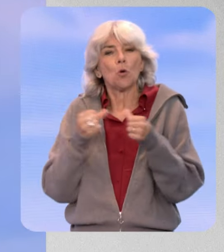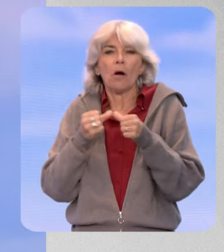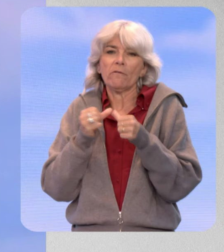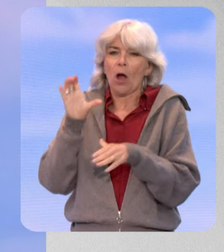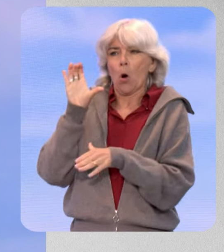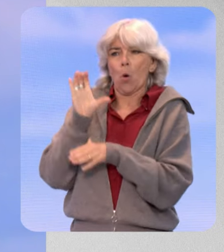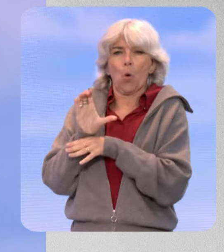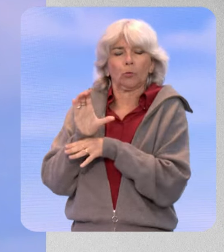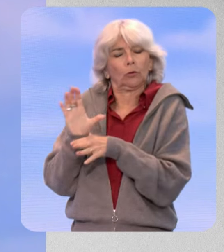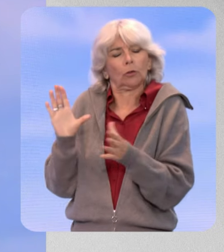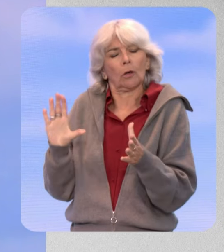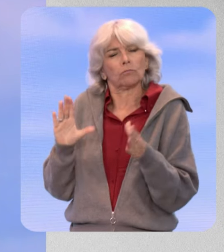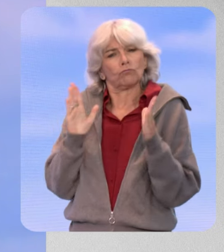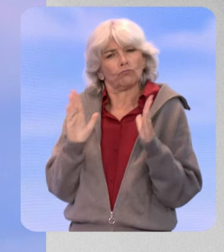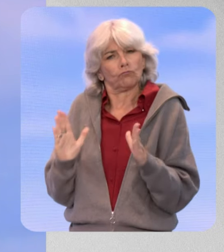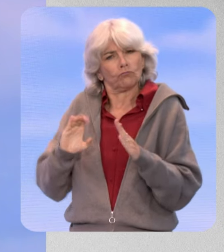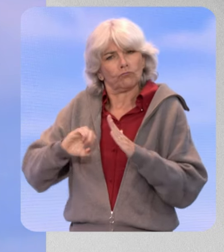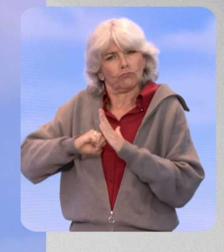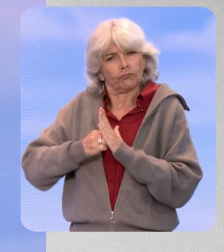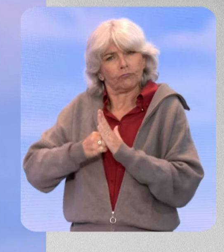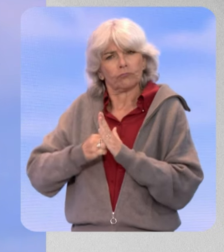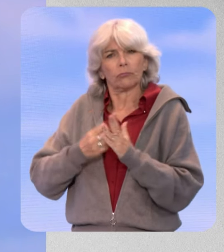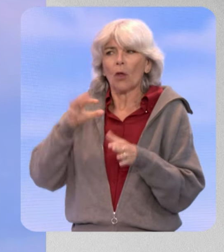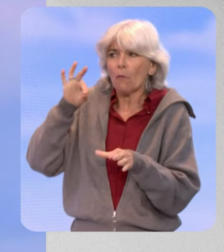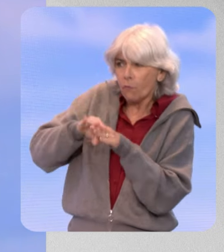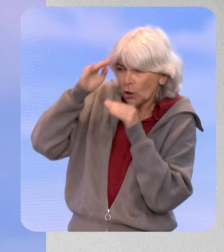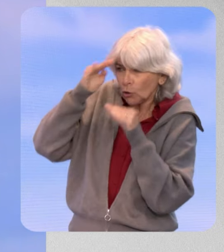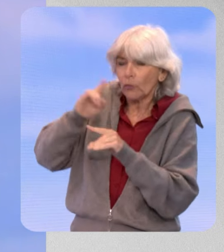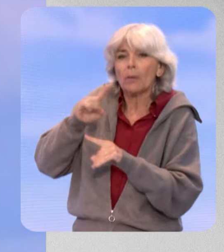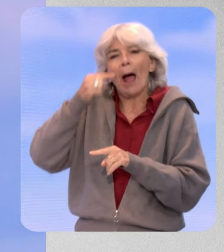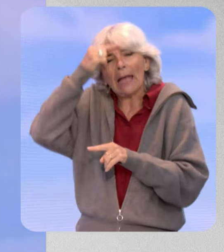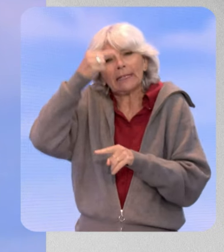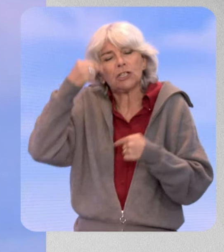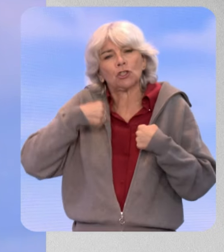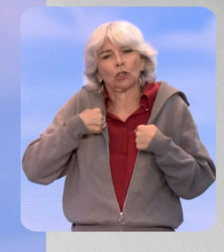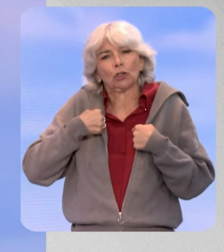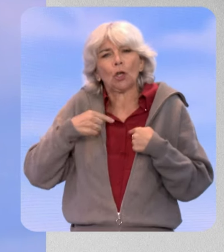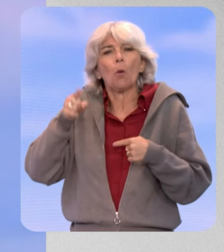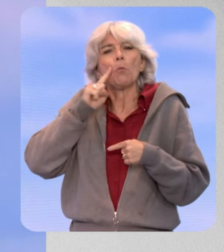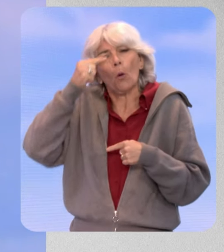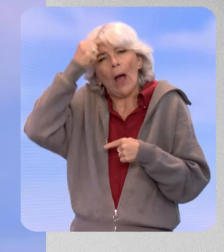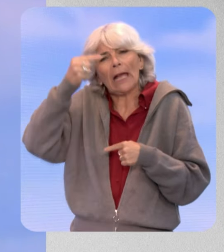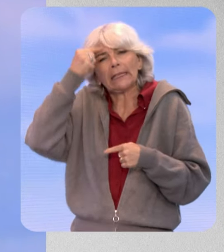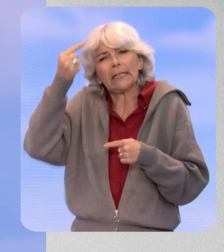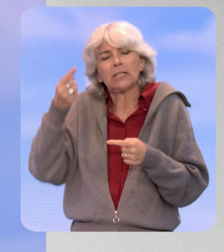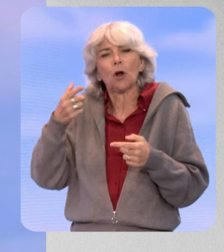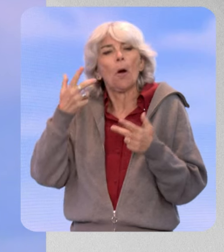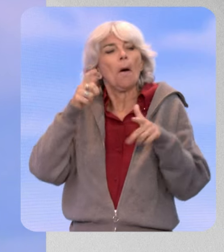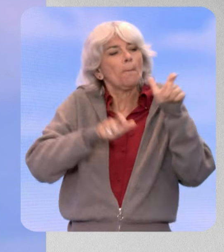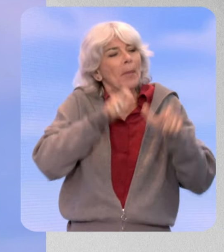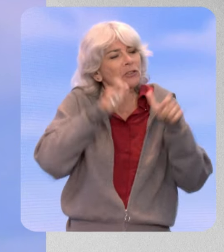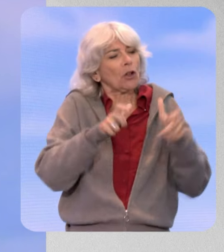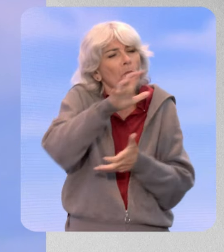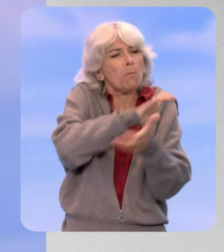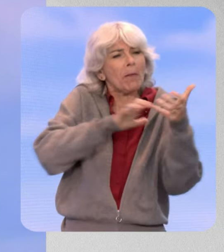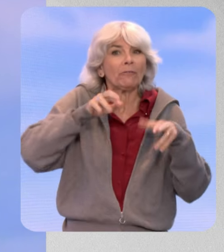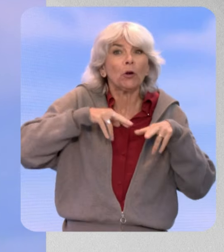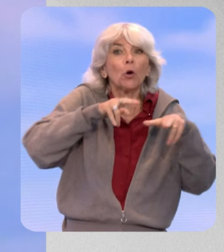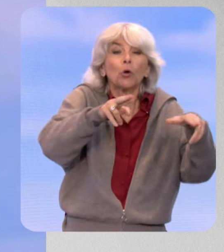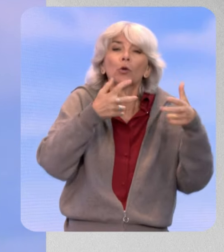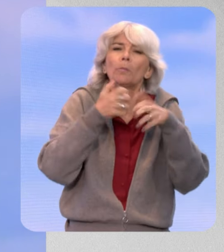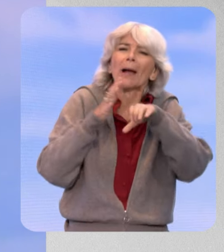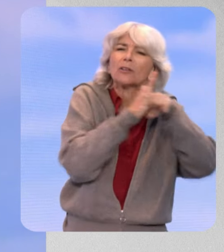opposition résolue, ferme, donc pas de vote de confiance. Mais intelligente. Oui. Intelligente parce que certains veulent le chaos. Le chaos dans la rue, c'est le cas de l'extrême